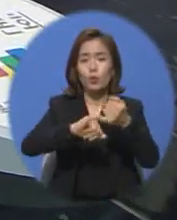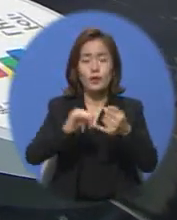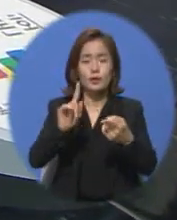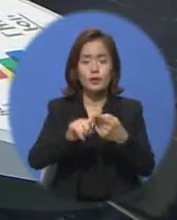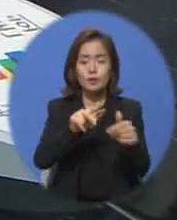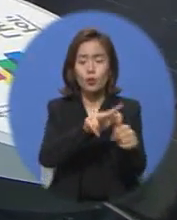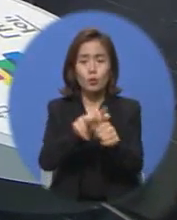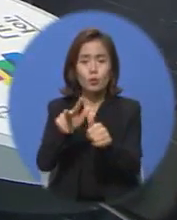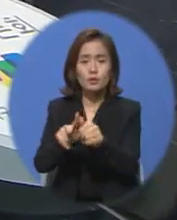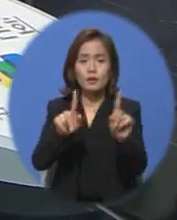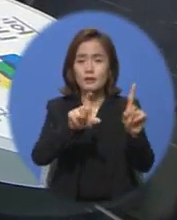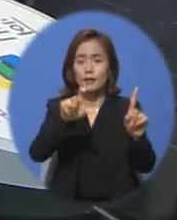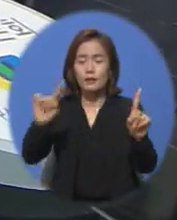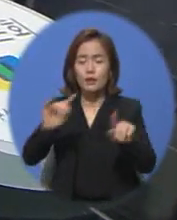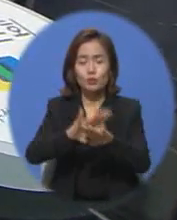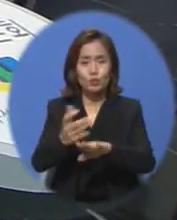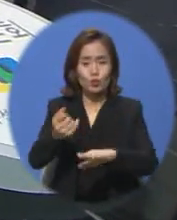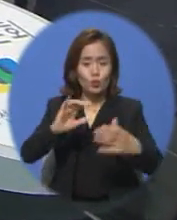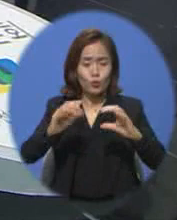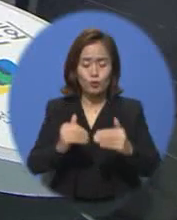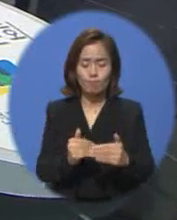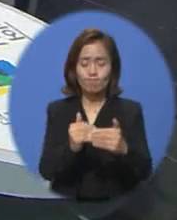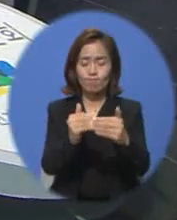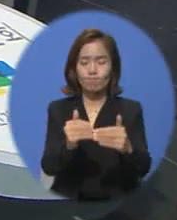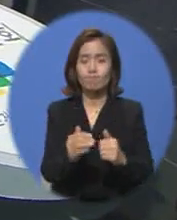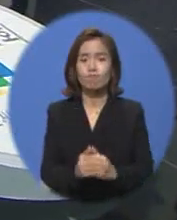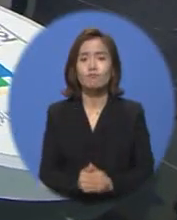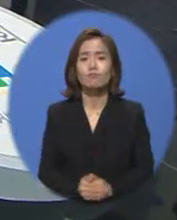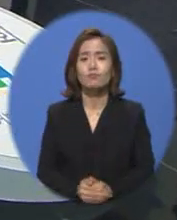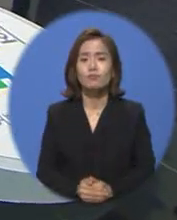주요공약들을중심으로후보자간의일대일토론을진행하겠습니다 .